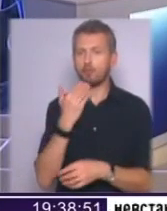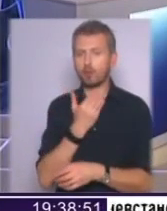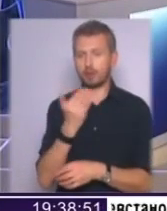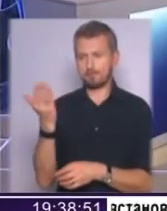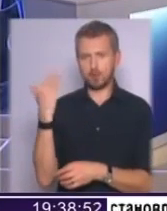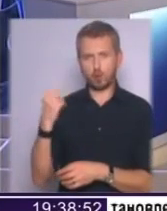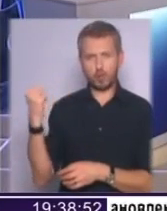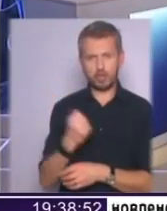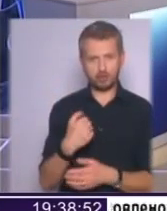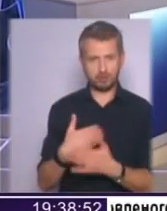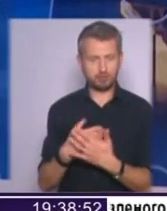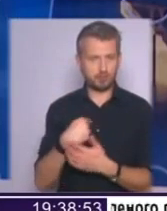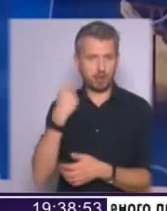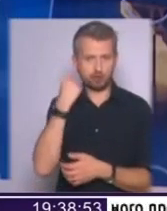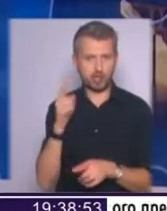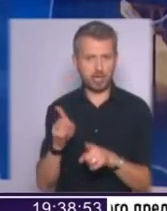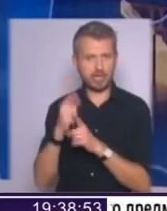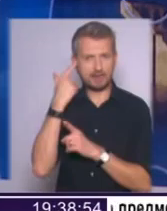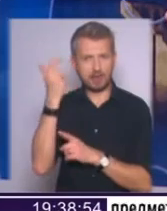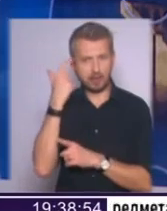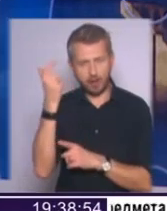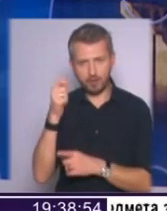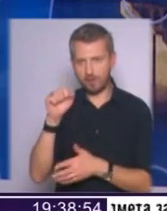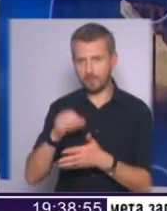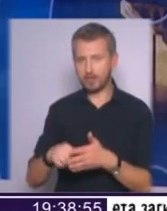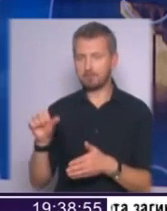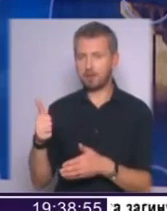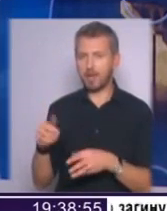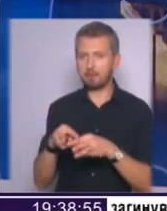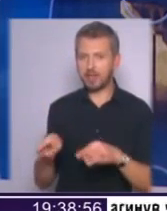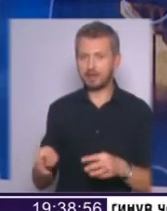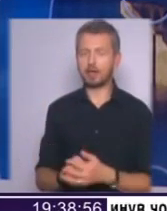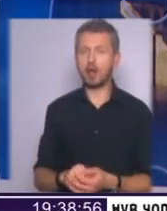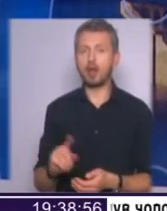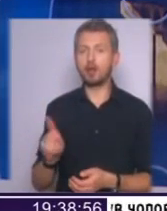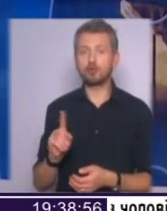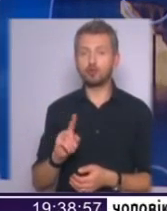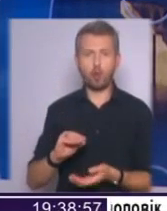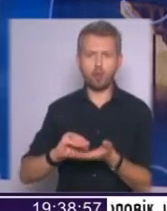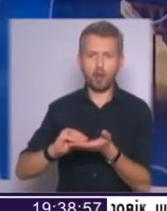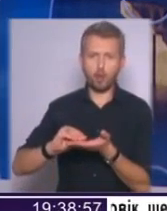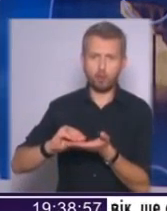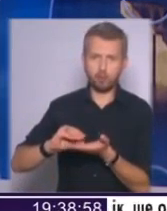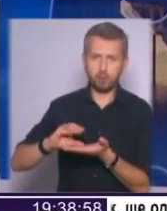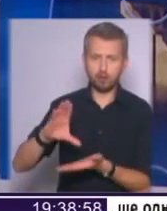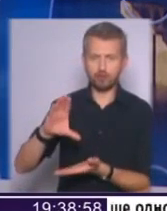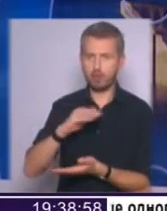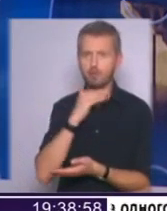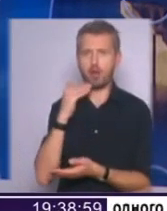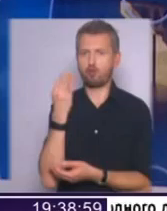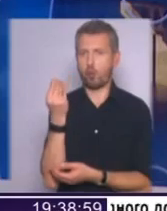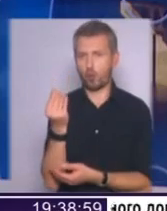минулого тижня, принаймні, чула такі заяви від прем'єр-міністра, що накопичили багато